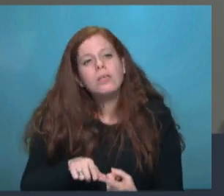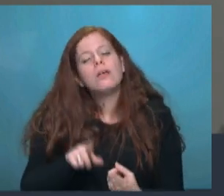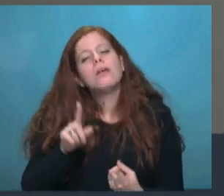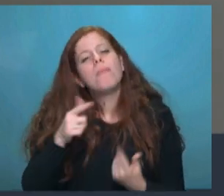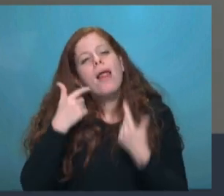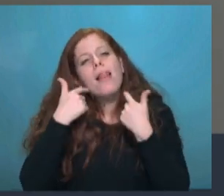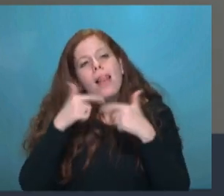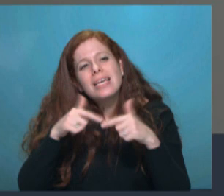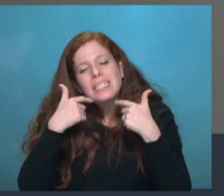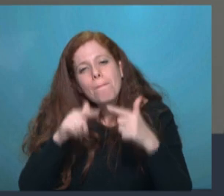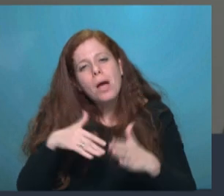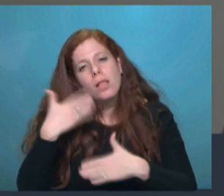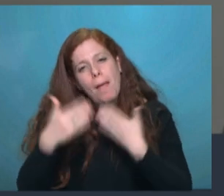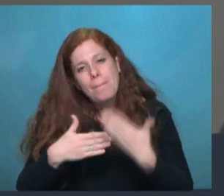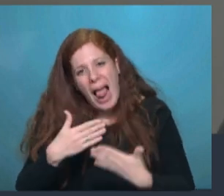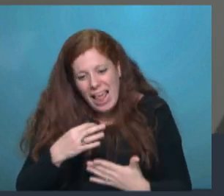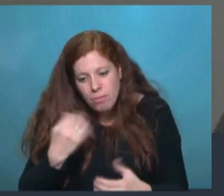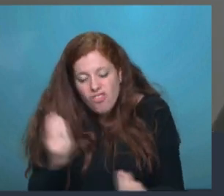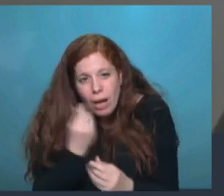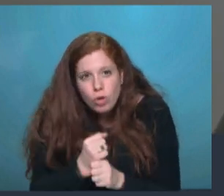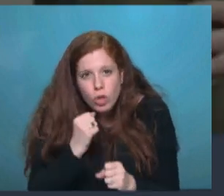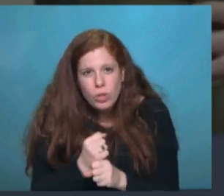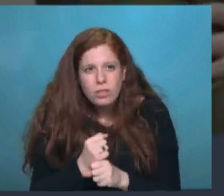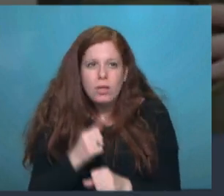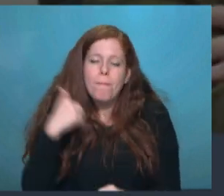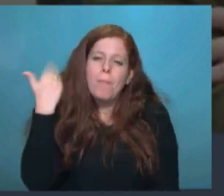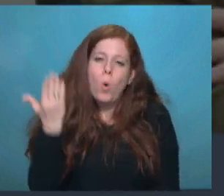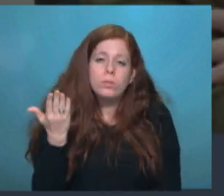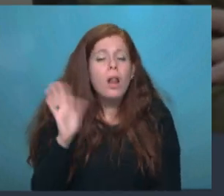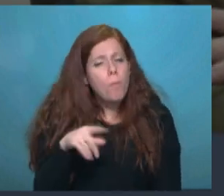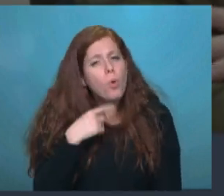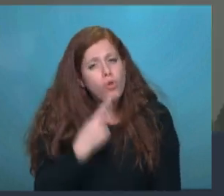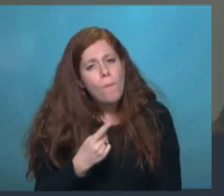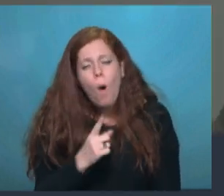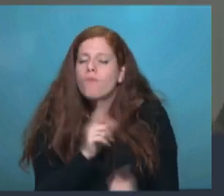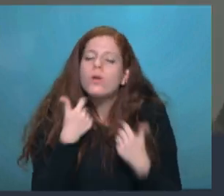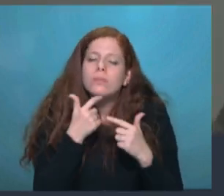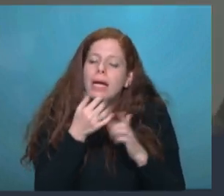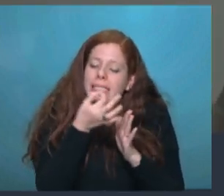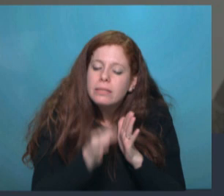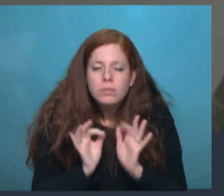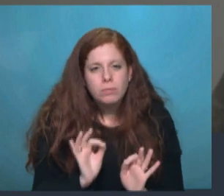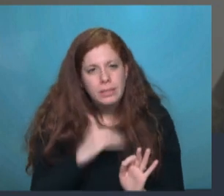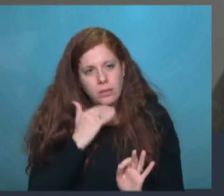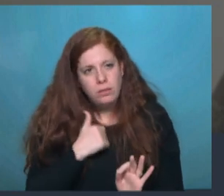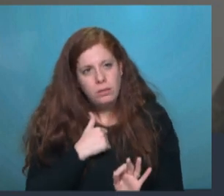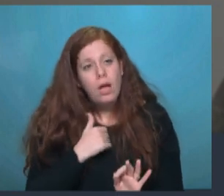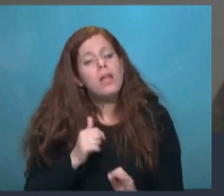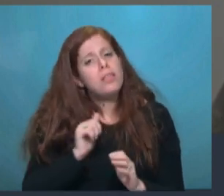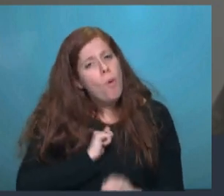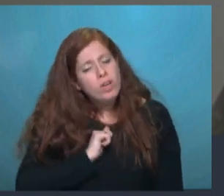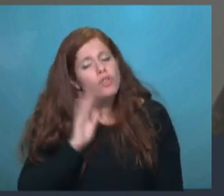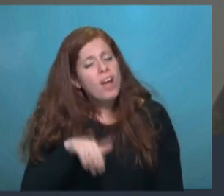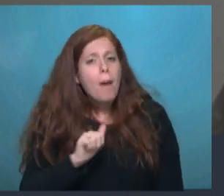בלהסביר את המהלכים שלי החוצה, למרות שזה נאמר. אני באופן אישי, וגם הצבא, במידה